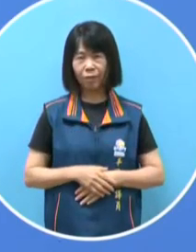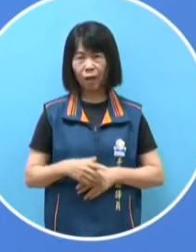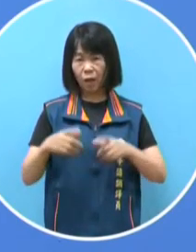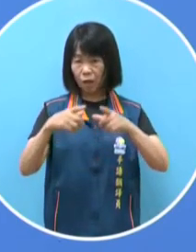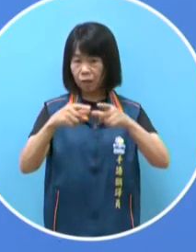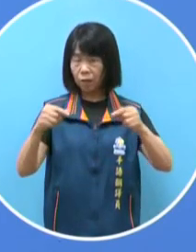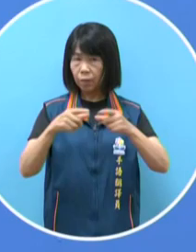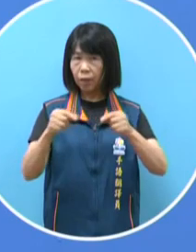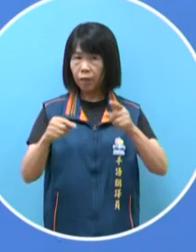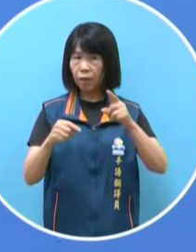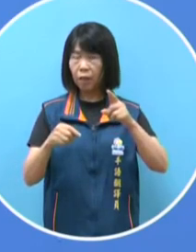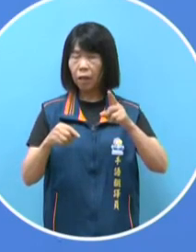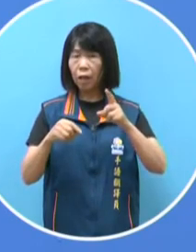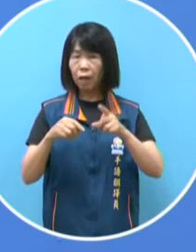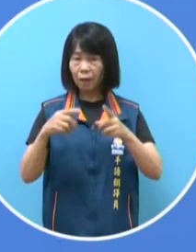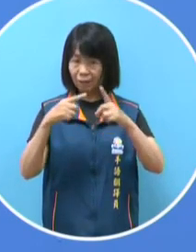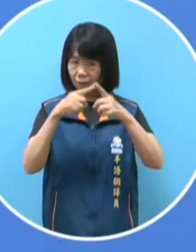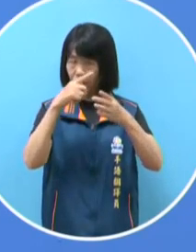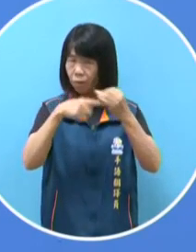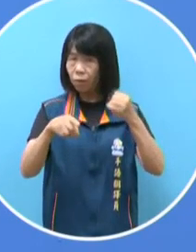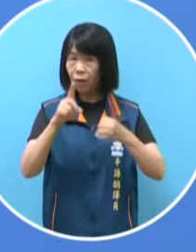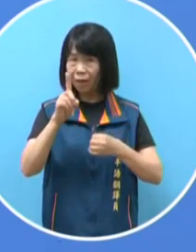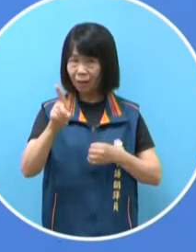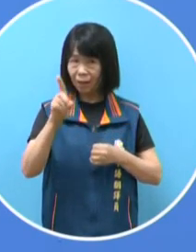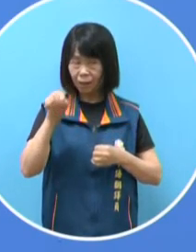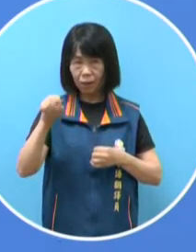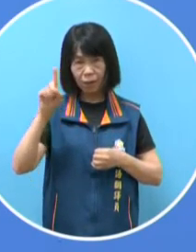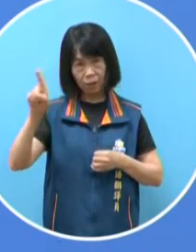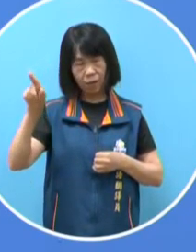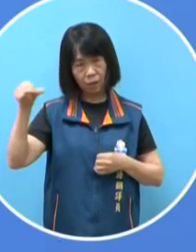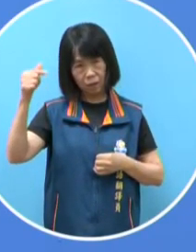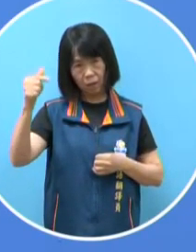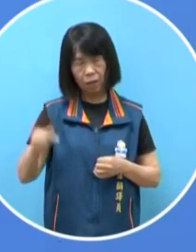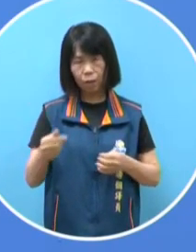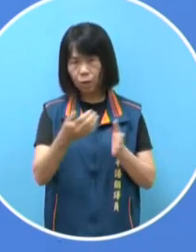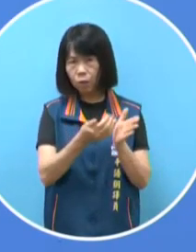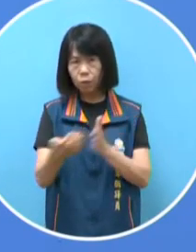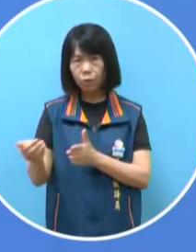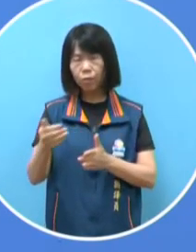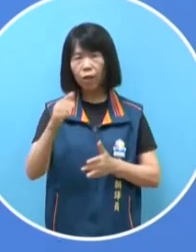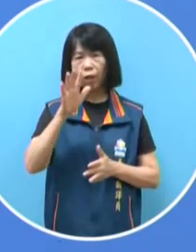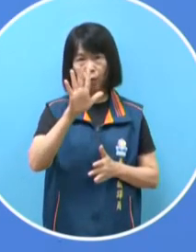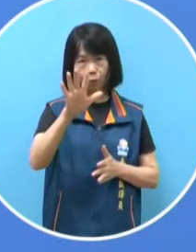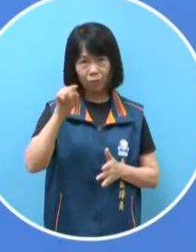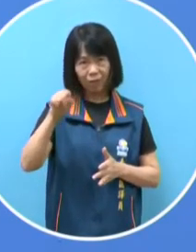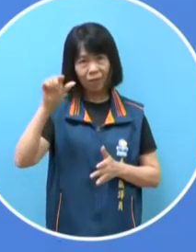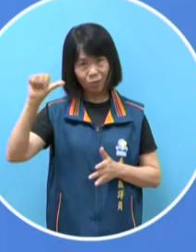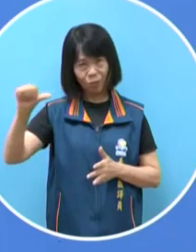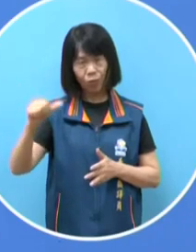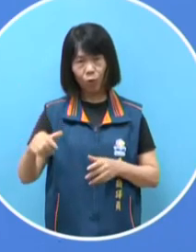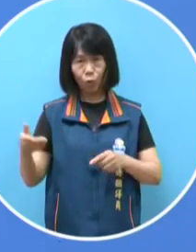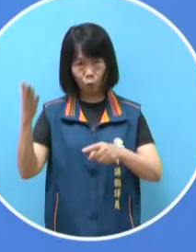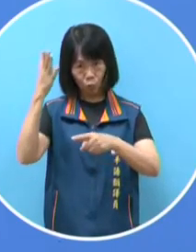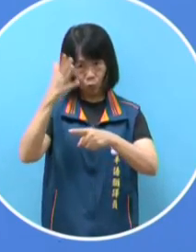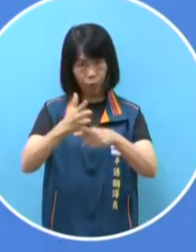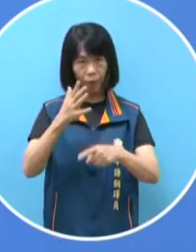本1.1亿人，他们准备了5.5亿剂，5倍。韩